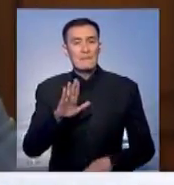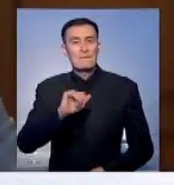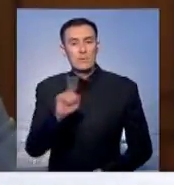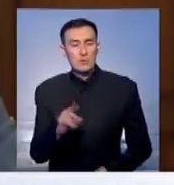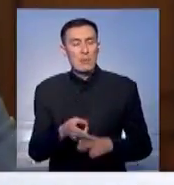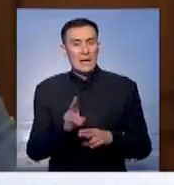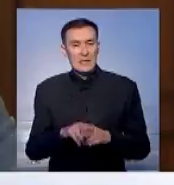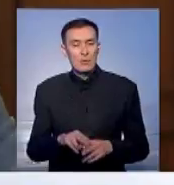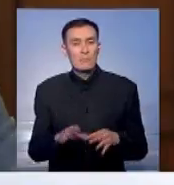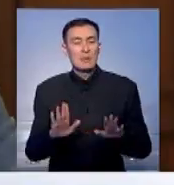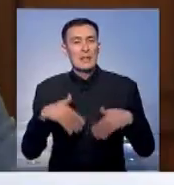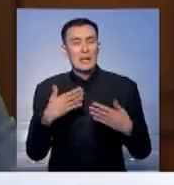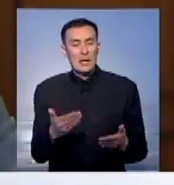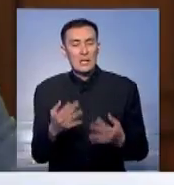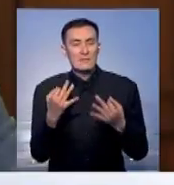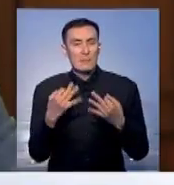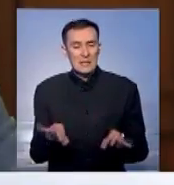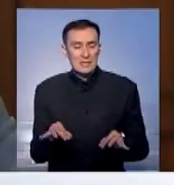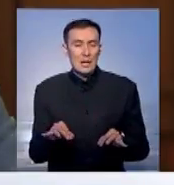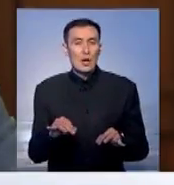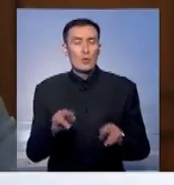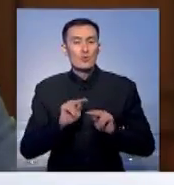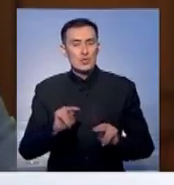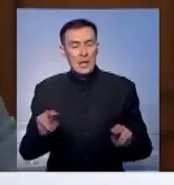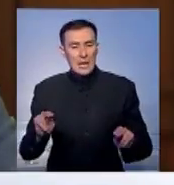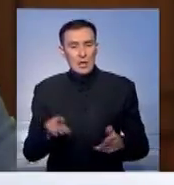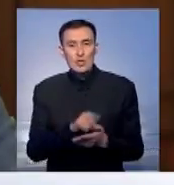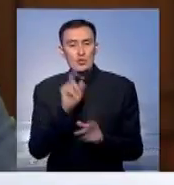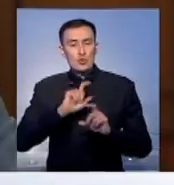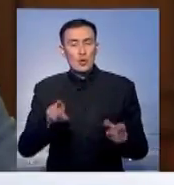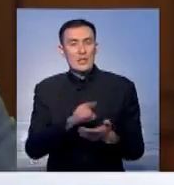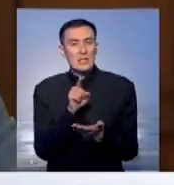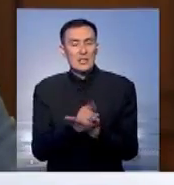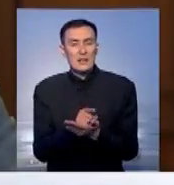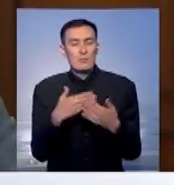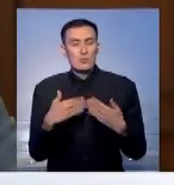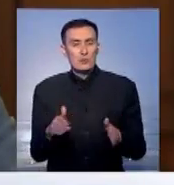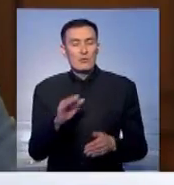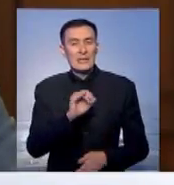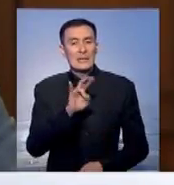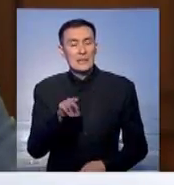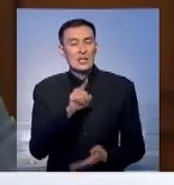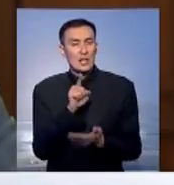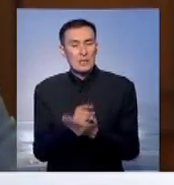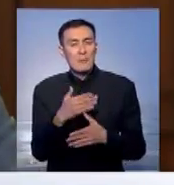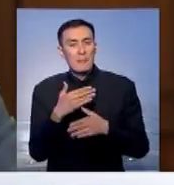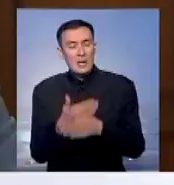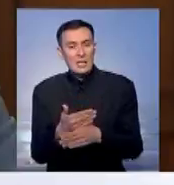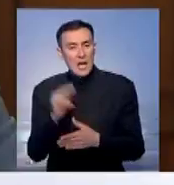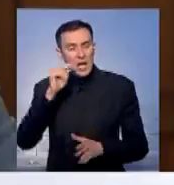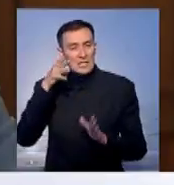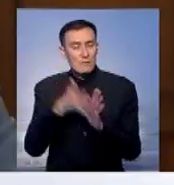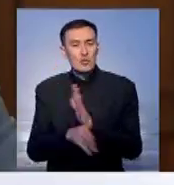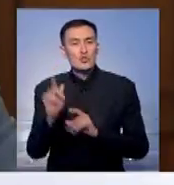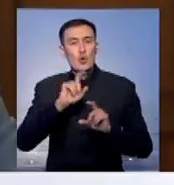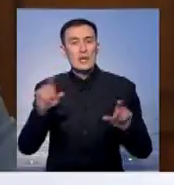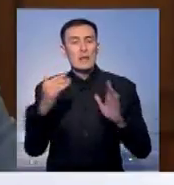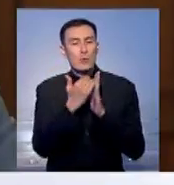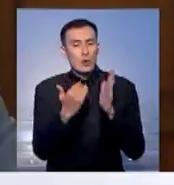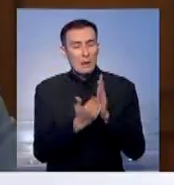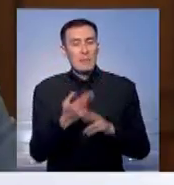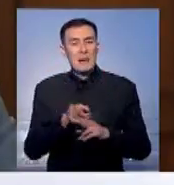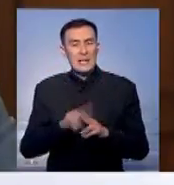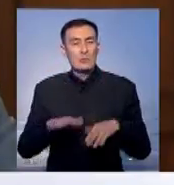поэтому предложено освободить от организации ЕНТ учителей. Школы не должны готовить выпускников к ЕНТ, они должны помочь им освоить школьные программы.